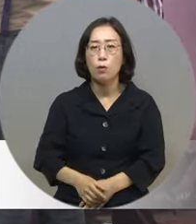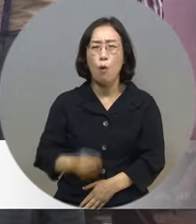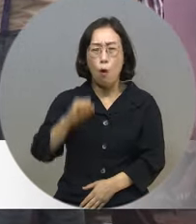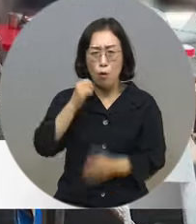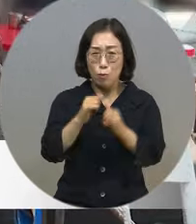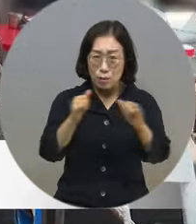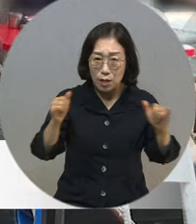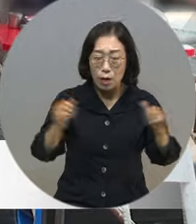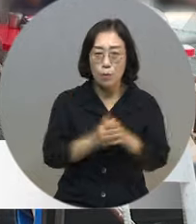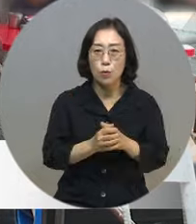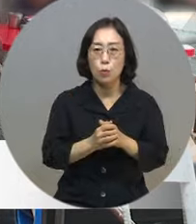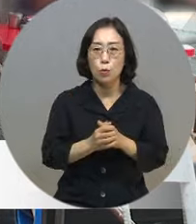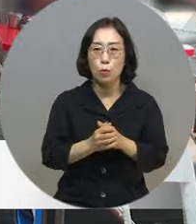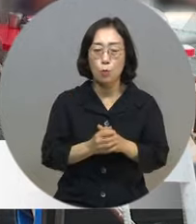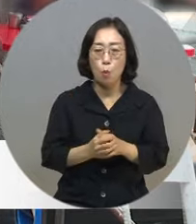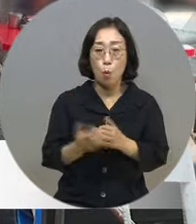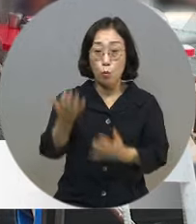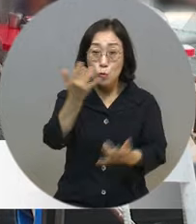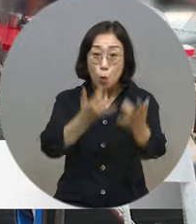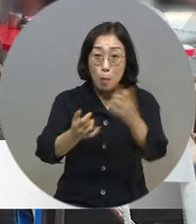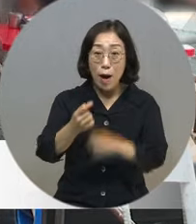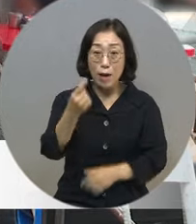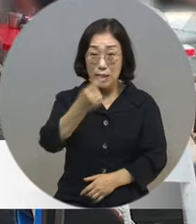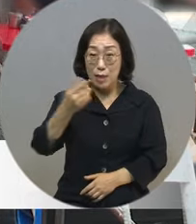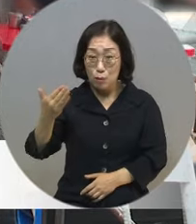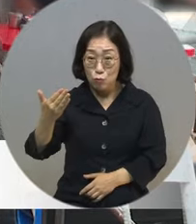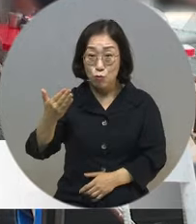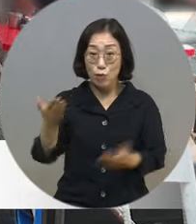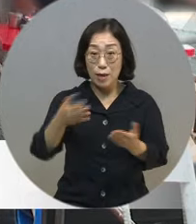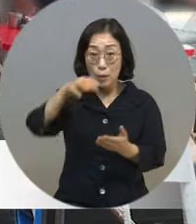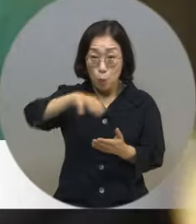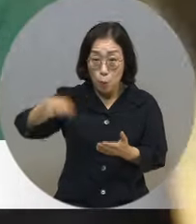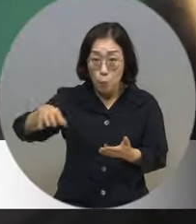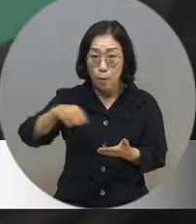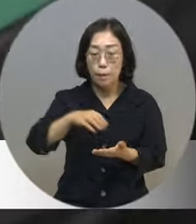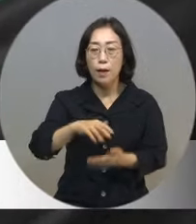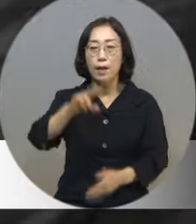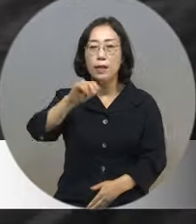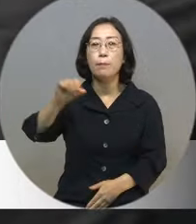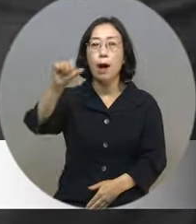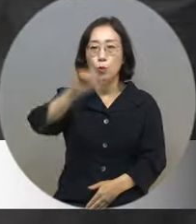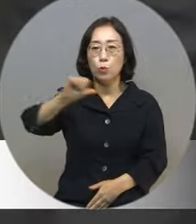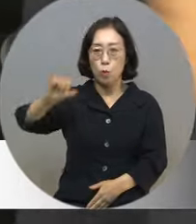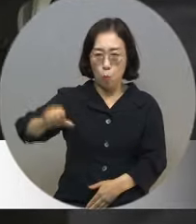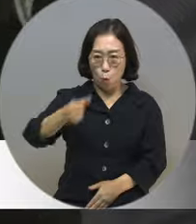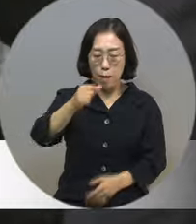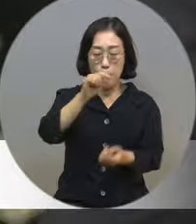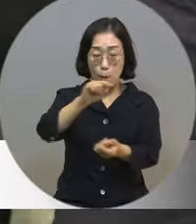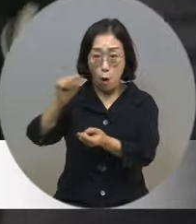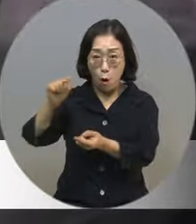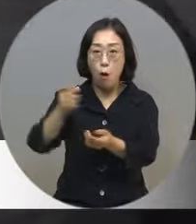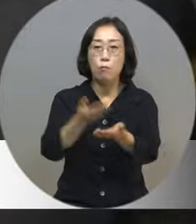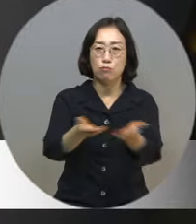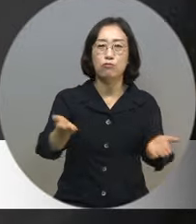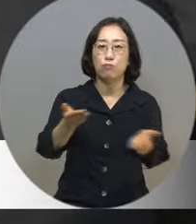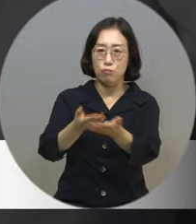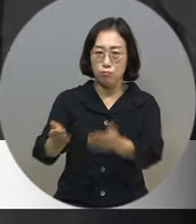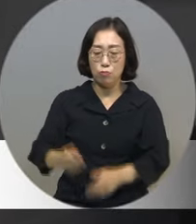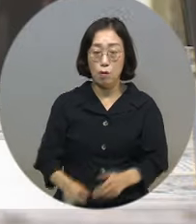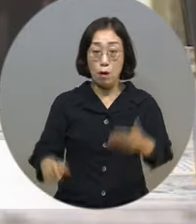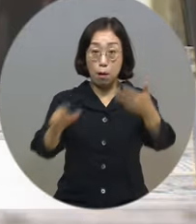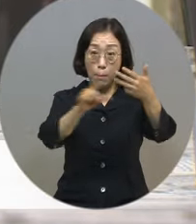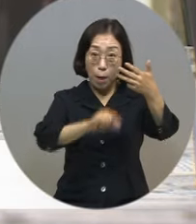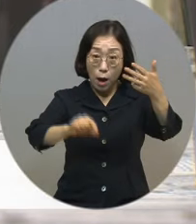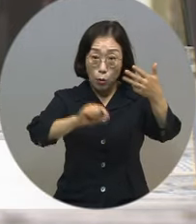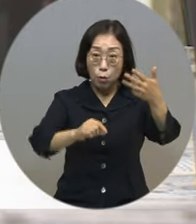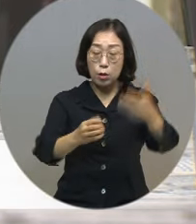25개 자치구 소방서 서울 교통공사에 2,500명을 지원했습니다 이어 8월에는